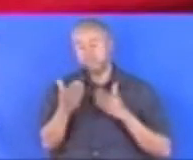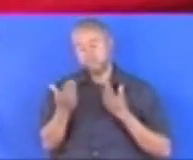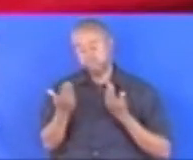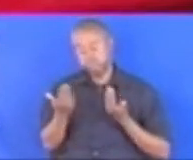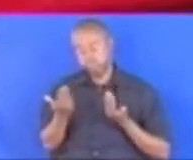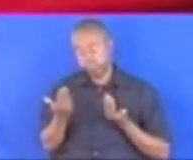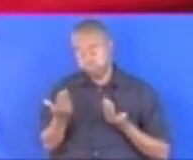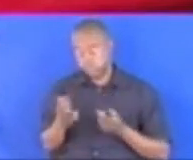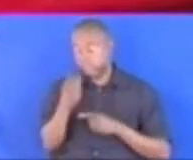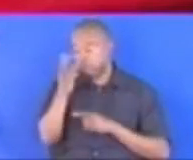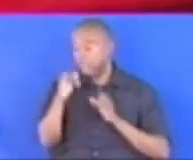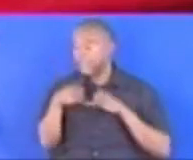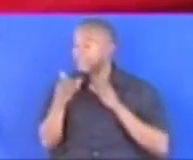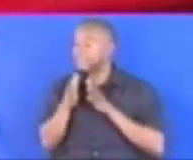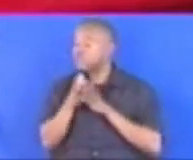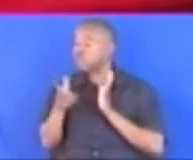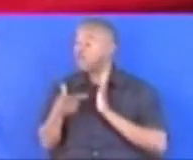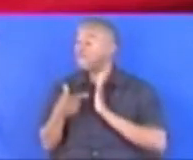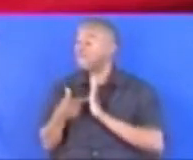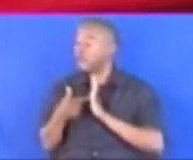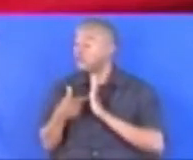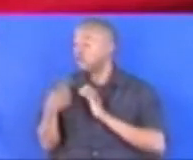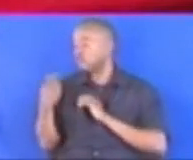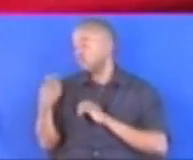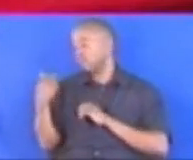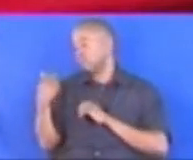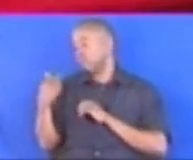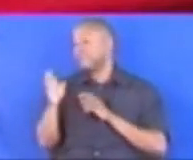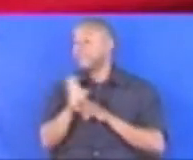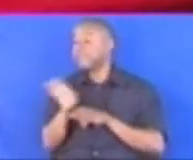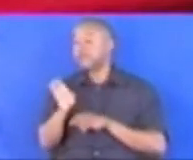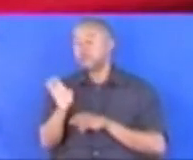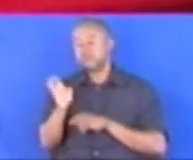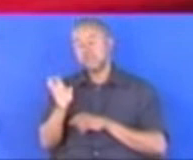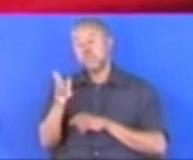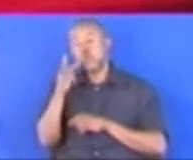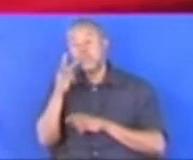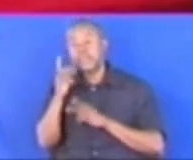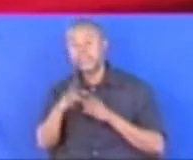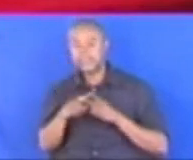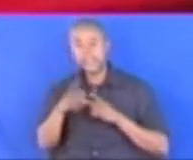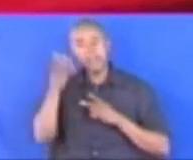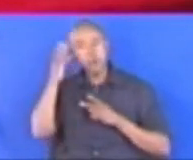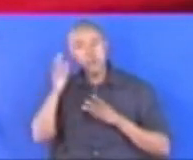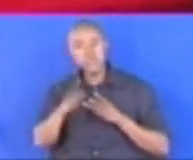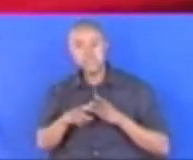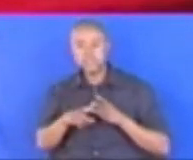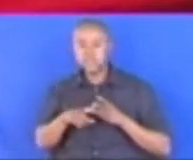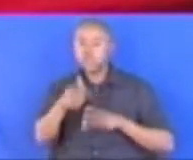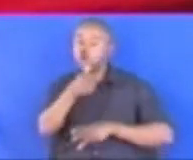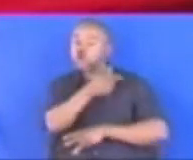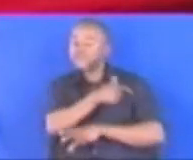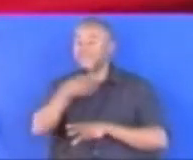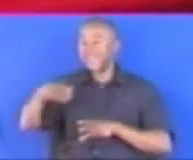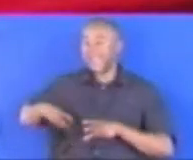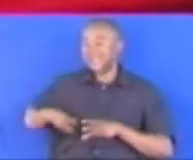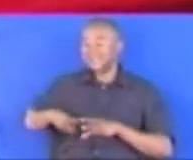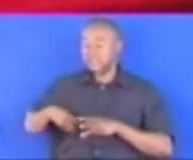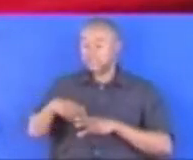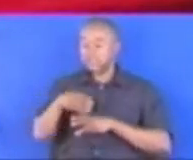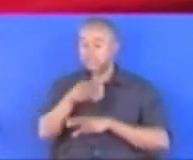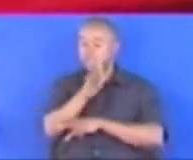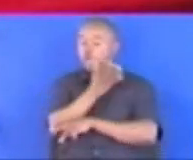kama Jakaya Kikwete Cardiac Institute, MOI na Ocean Road zote zikiwa na upungufu wa watumishi. Changamoto